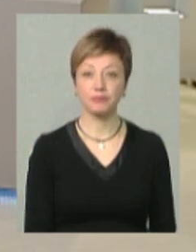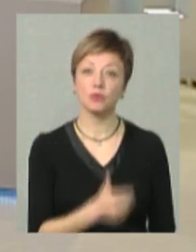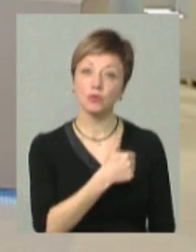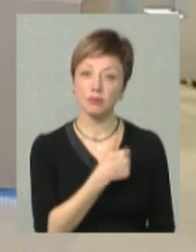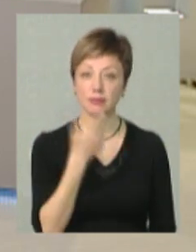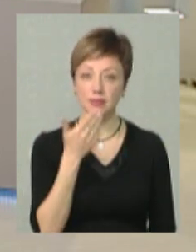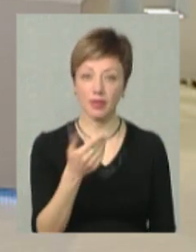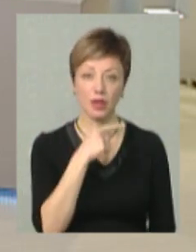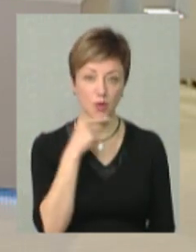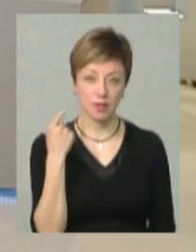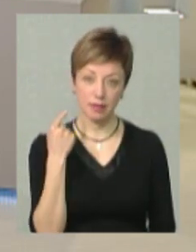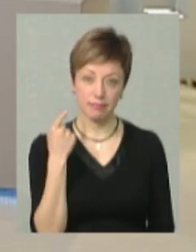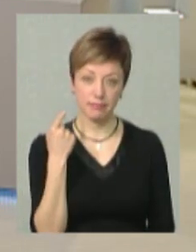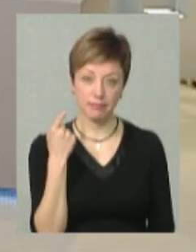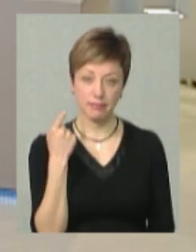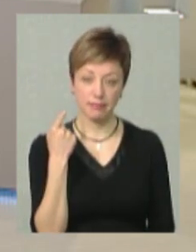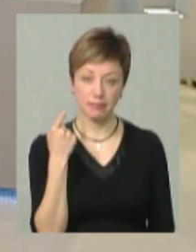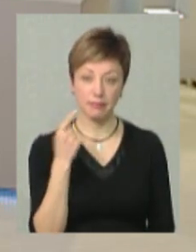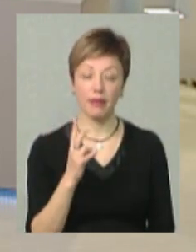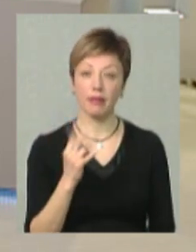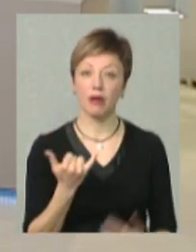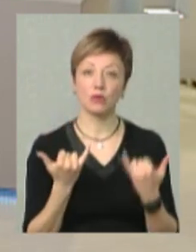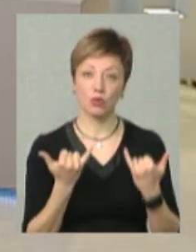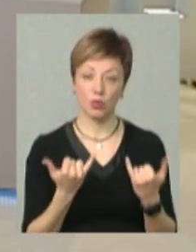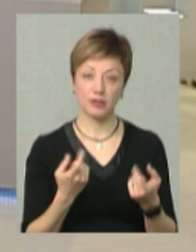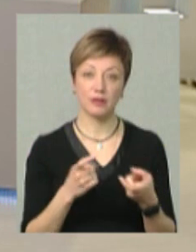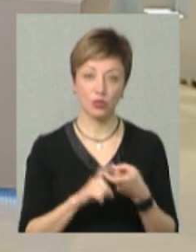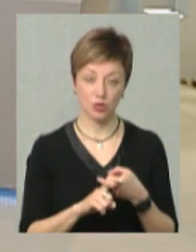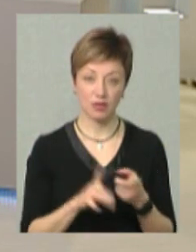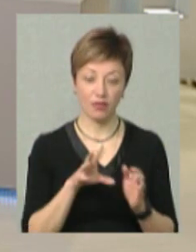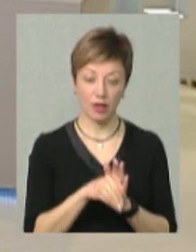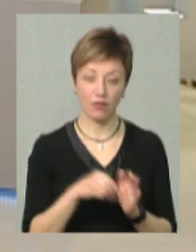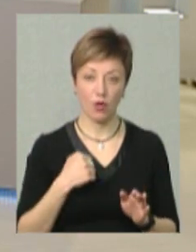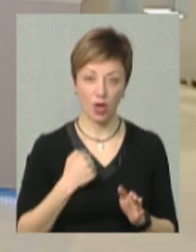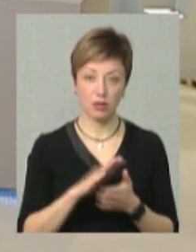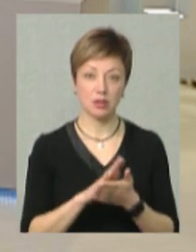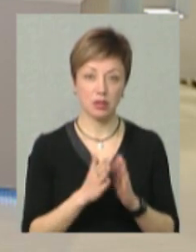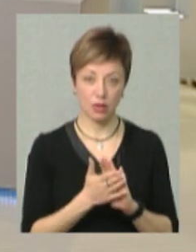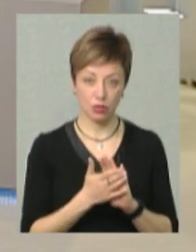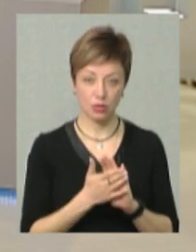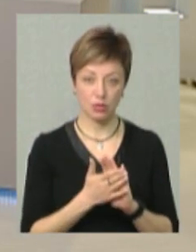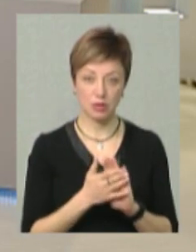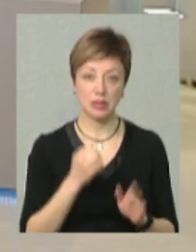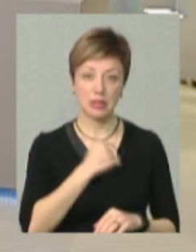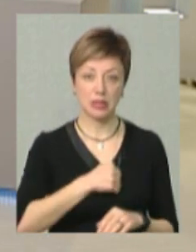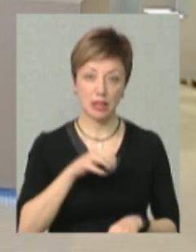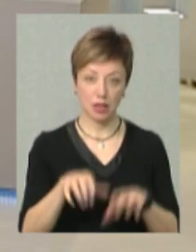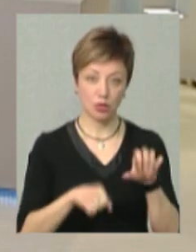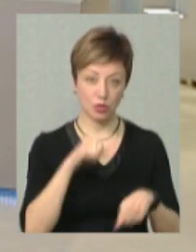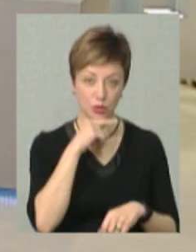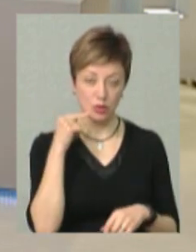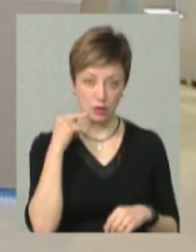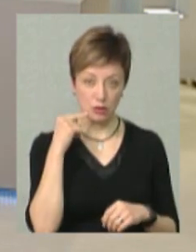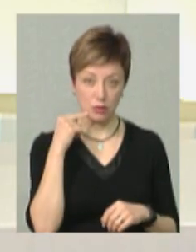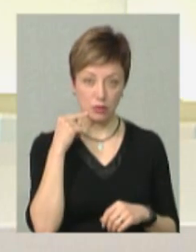запитати, Росія. На сьогодні, в зв'язку з введенням воєнного стану, з агресією Росії,